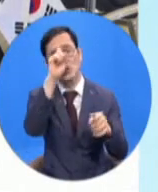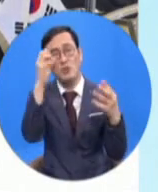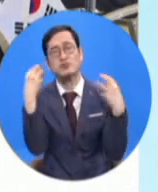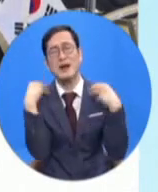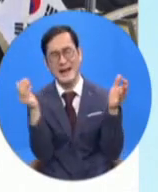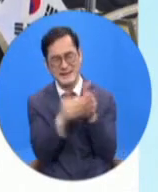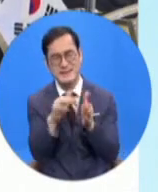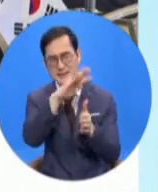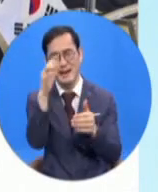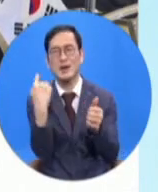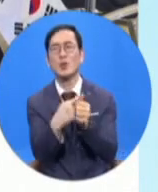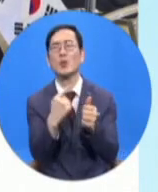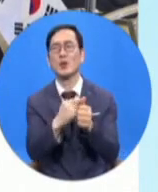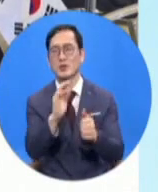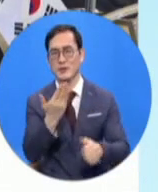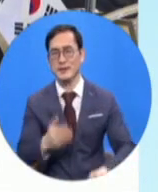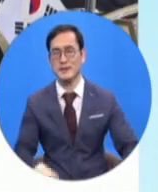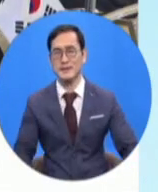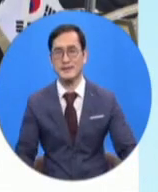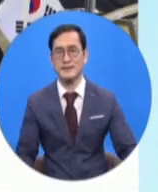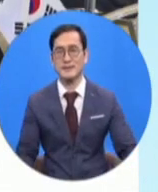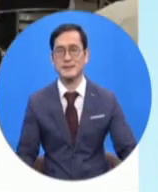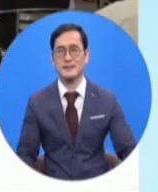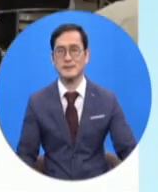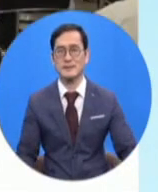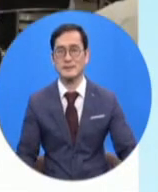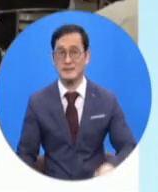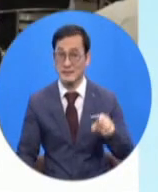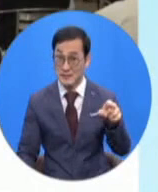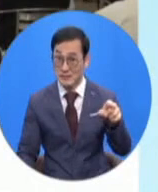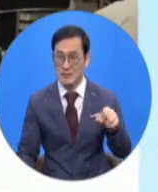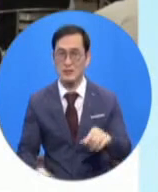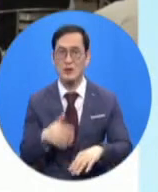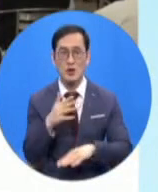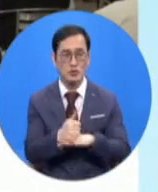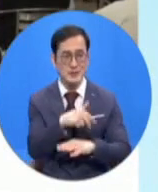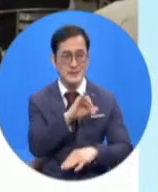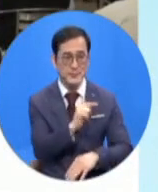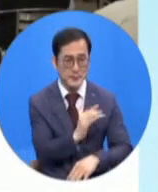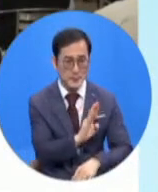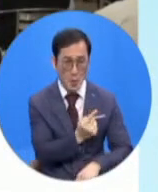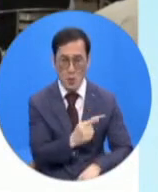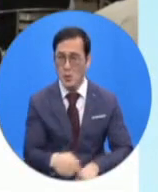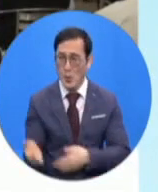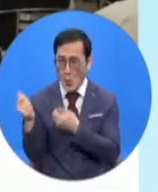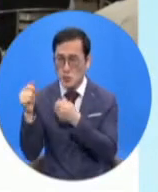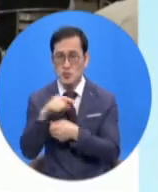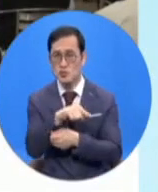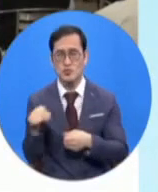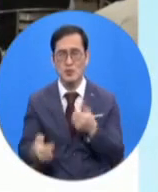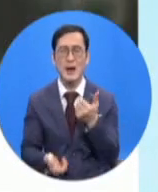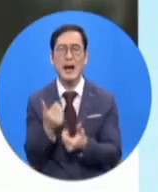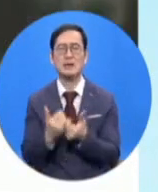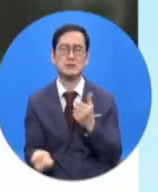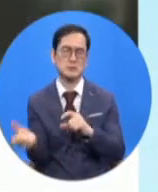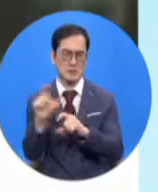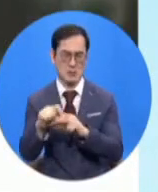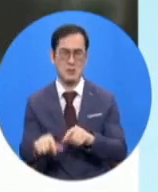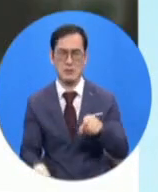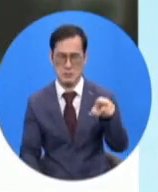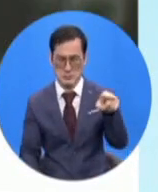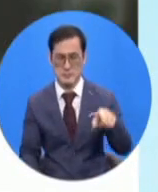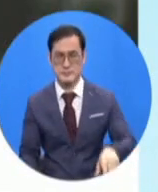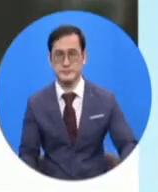이념적 갈등이 커져서 어 이제 진보 보수가 싸우게 되고 부딪치는 이런 일들이 발생하지 않겠습니까 본인의 생각을 가지고 있는